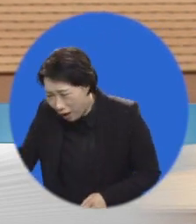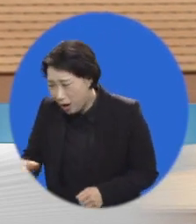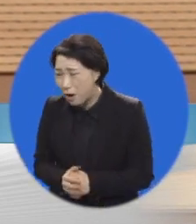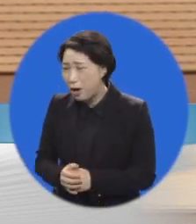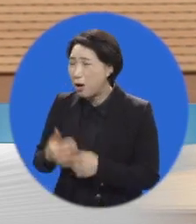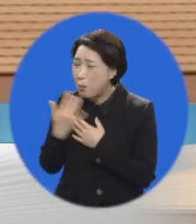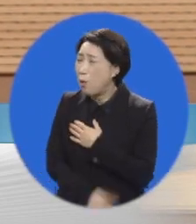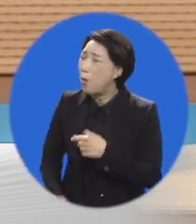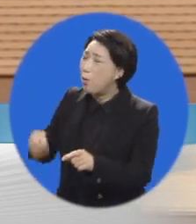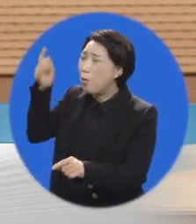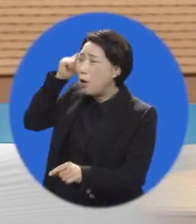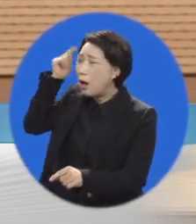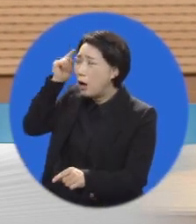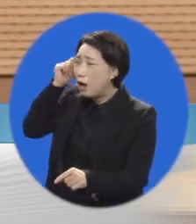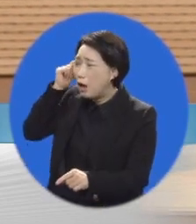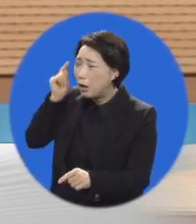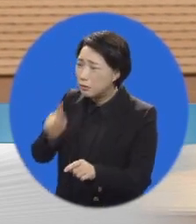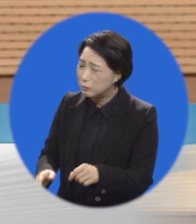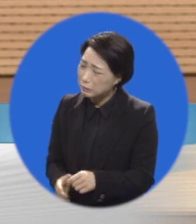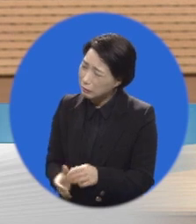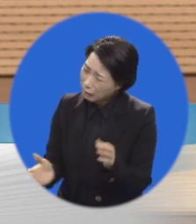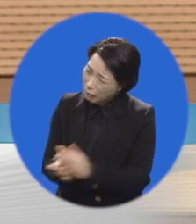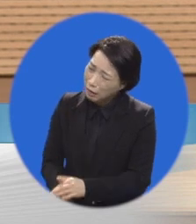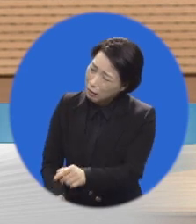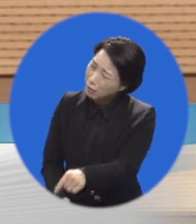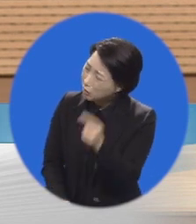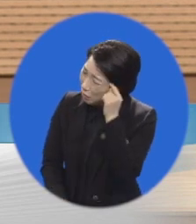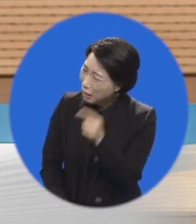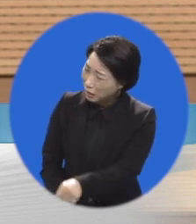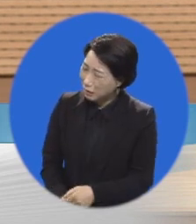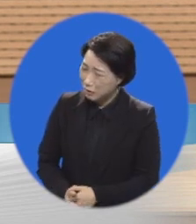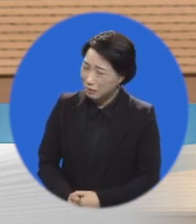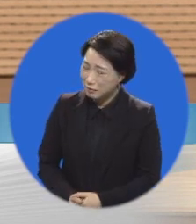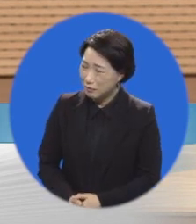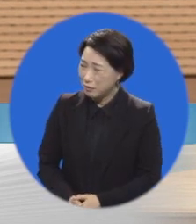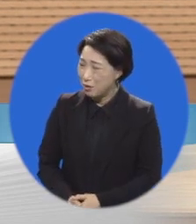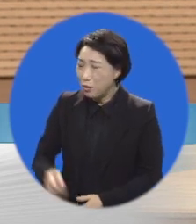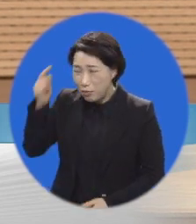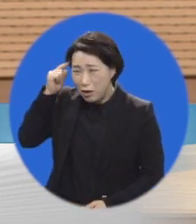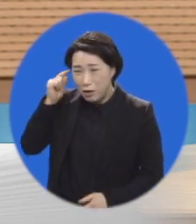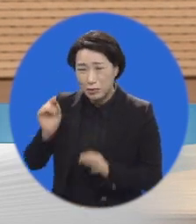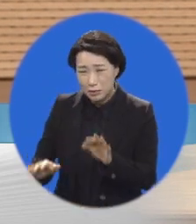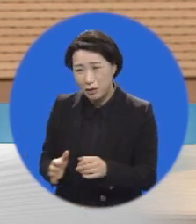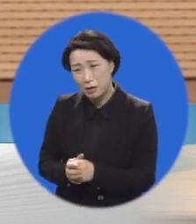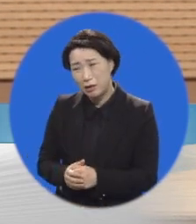네가 어찌 이렇게 몸이 당했니? 어쩌다 이렇게,